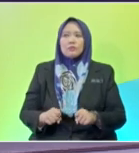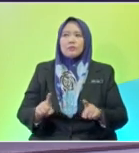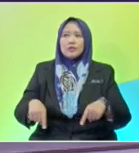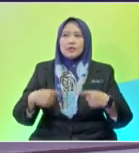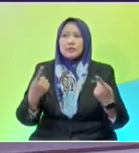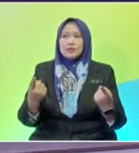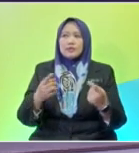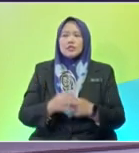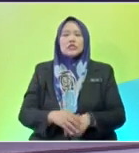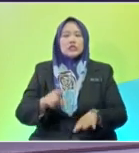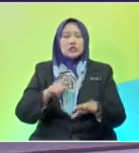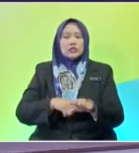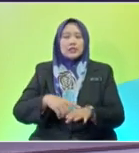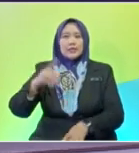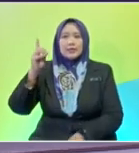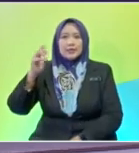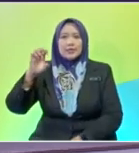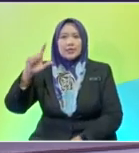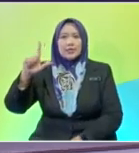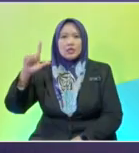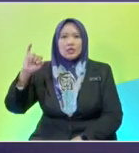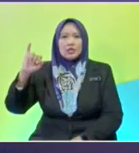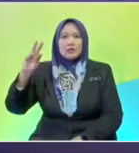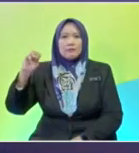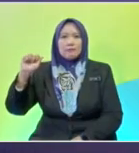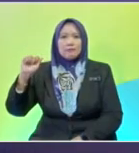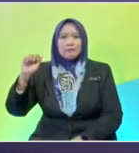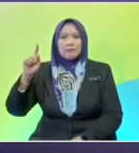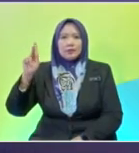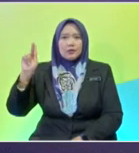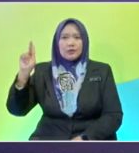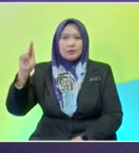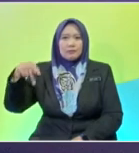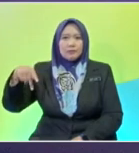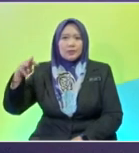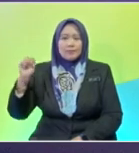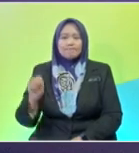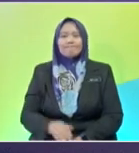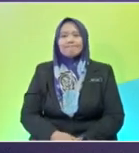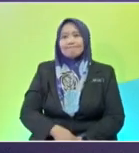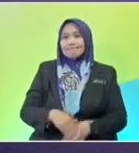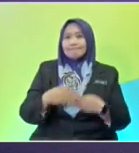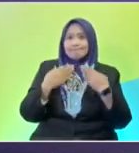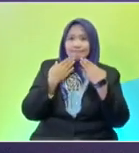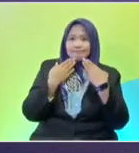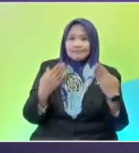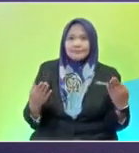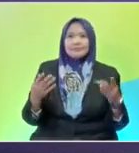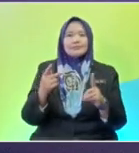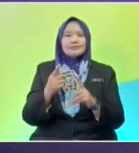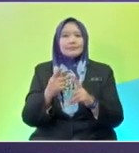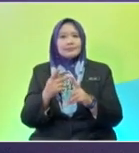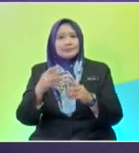pelanta delima KPM Oke baik itulah dia Terima Kasih Cikgu Hafizah karena Suci